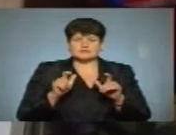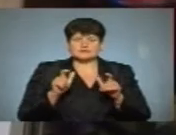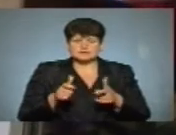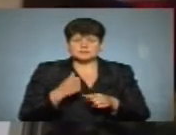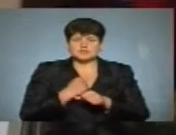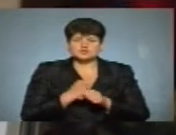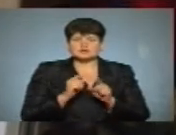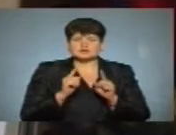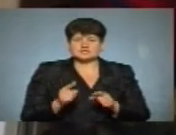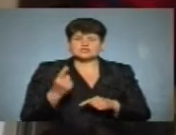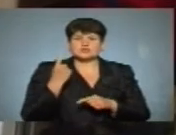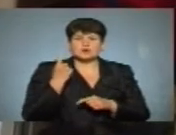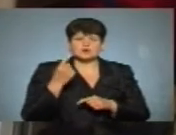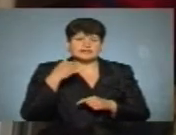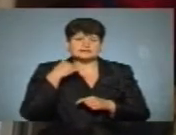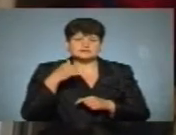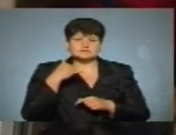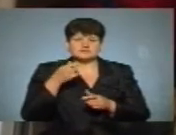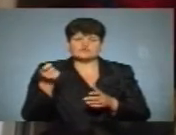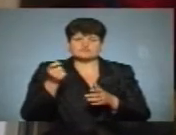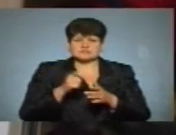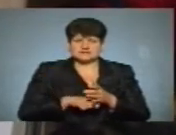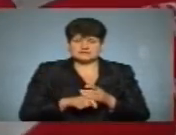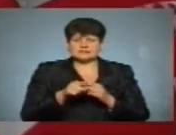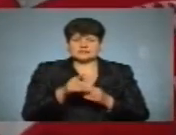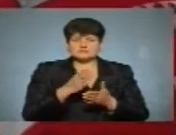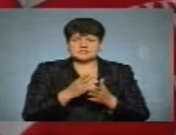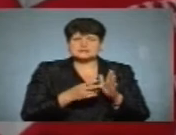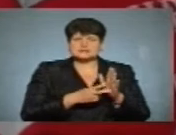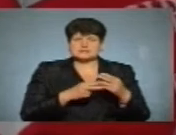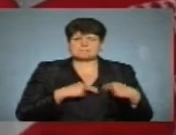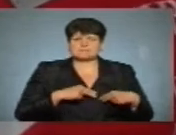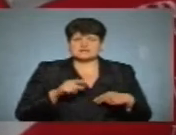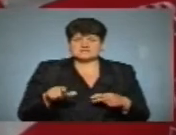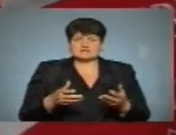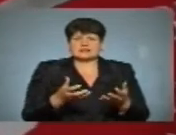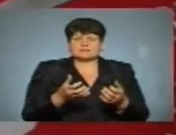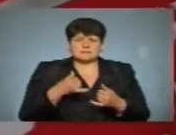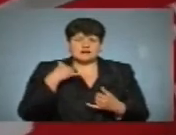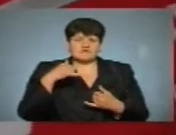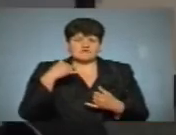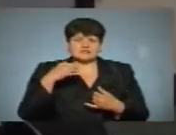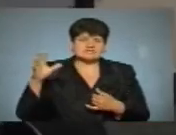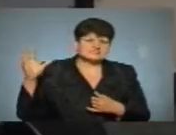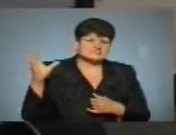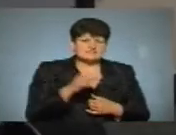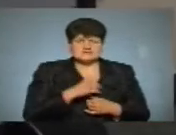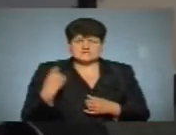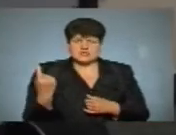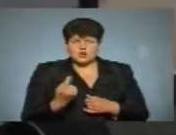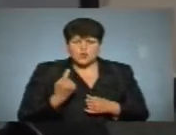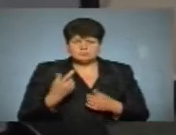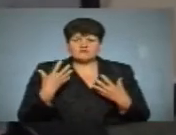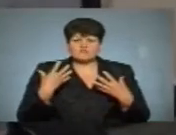Працює лише одна диспетчерська у закритому режимі. Там є 7 працівників, які приймають виклики з усієї області. Їм